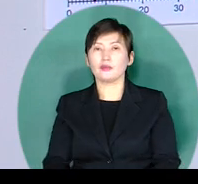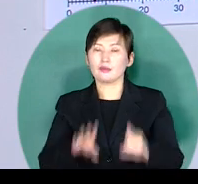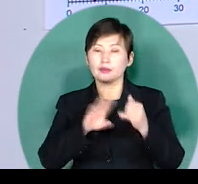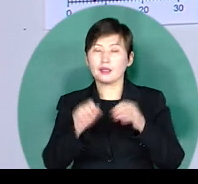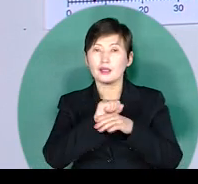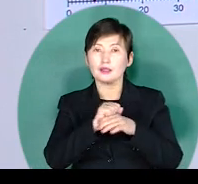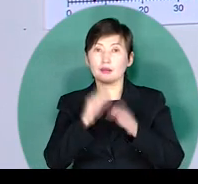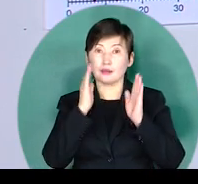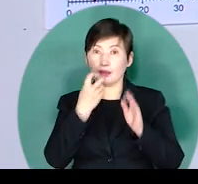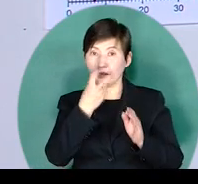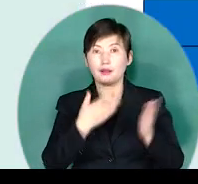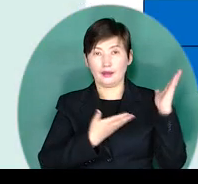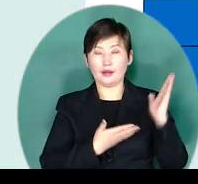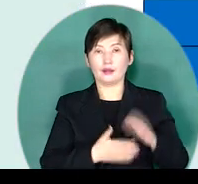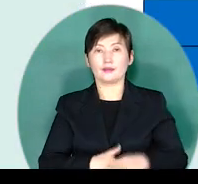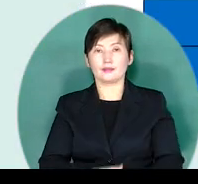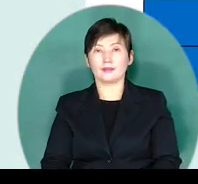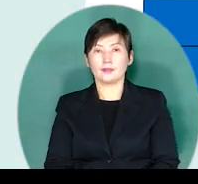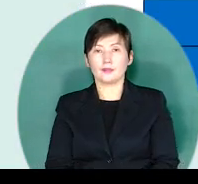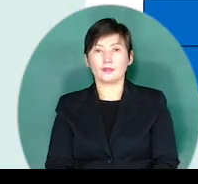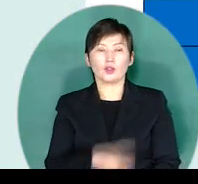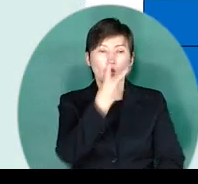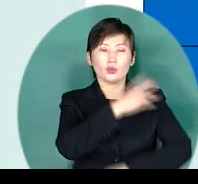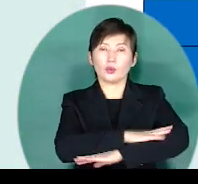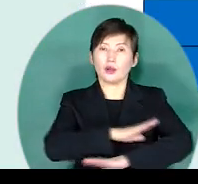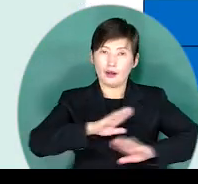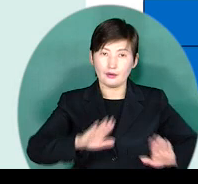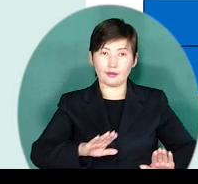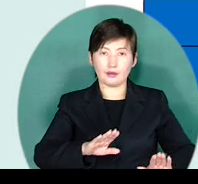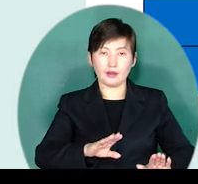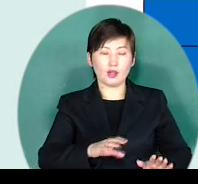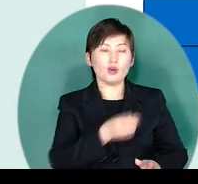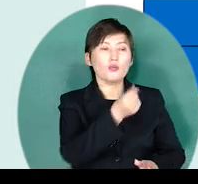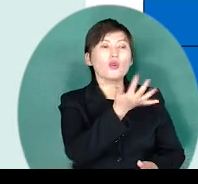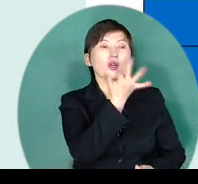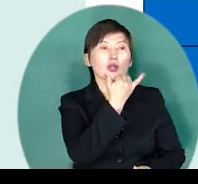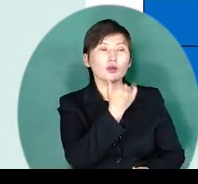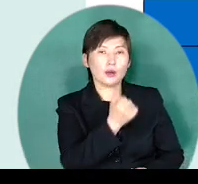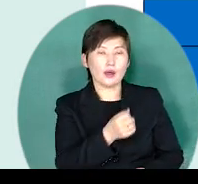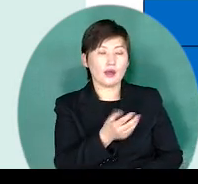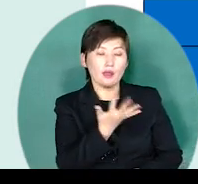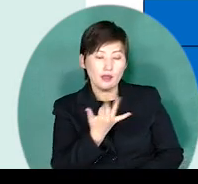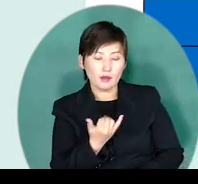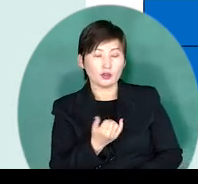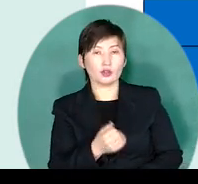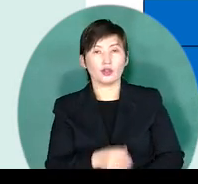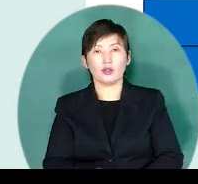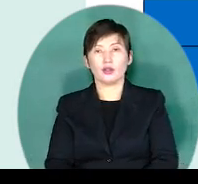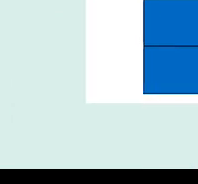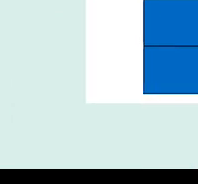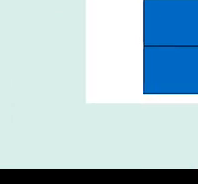бүгдээрээ дараагийн даалгаврыг харъя. За дараагийн даалгавар 2 дугаар ангийнханд дараах мөнгөн нэвсгтээ тоолоорой гэсэн даалгавар багш нь